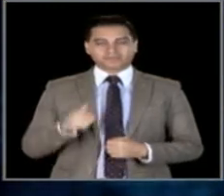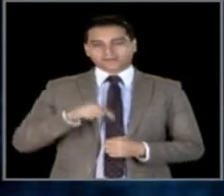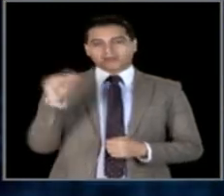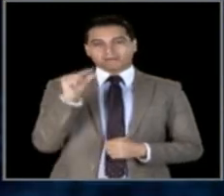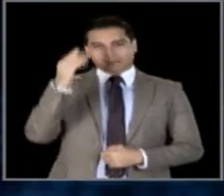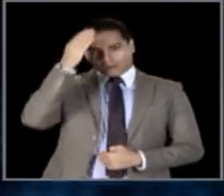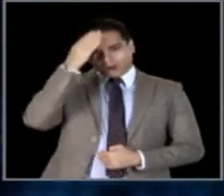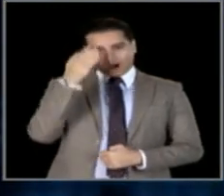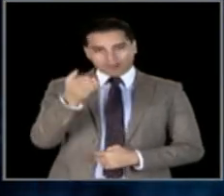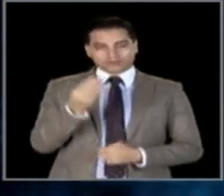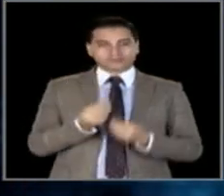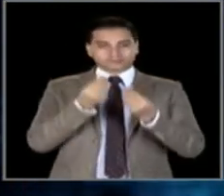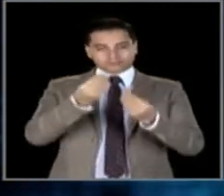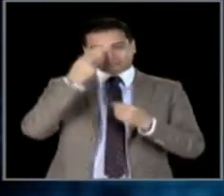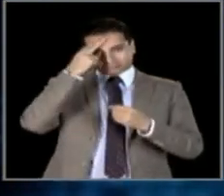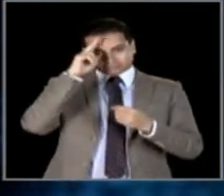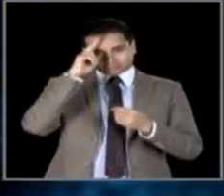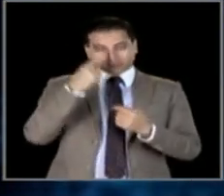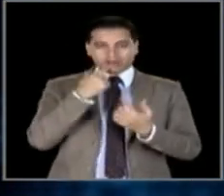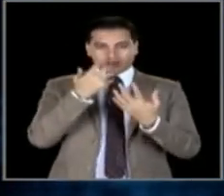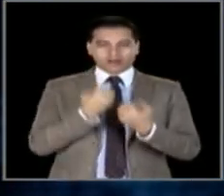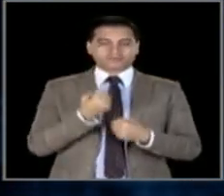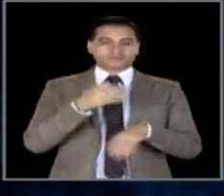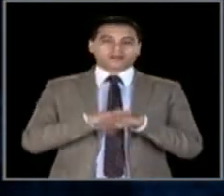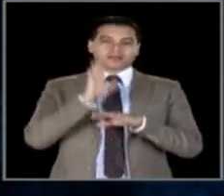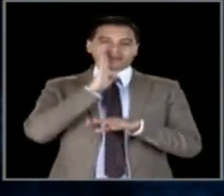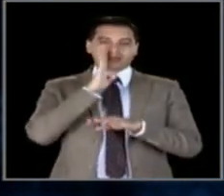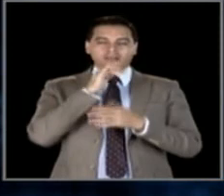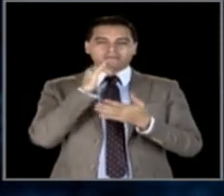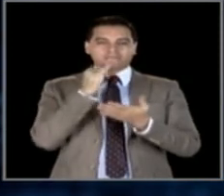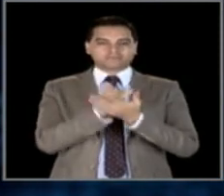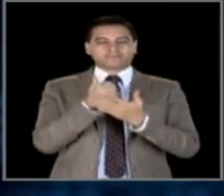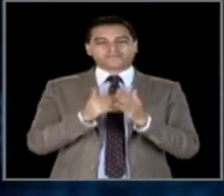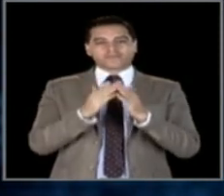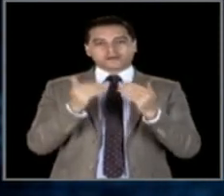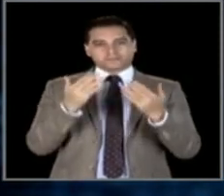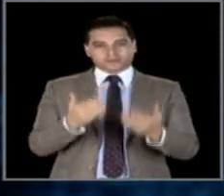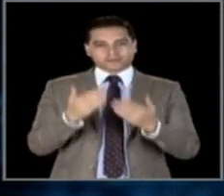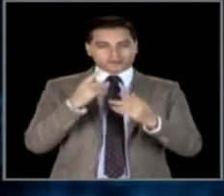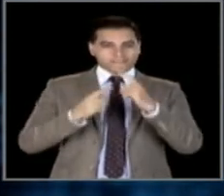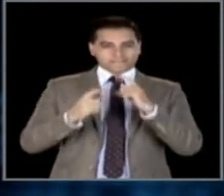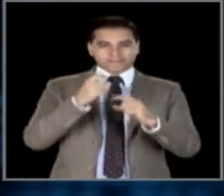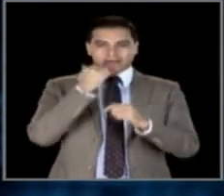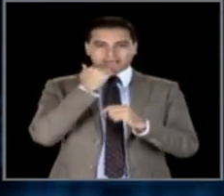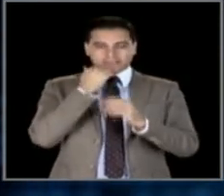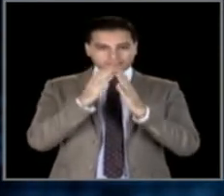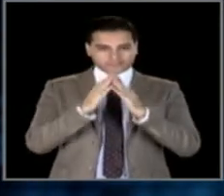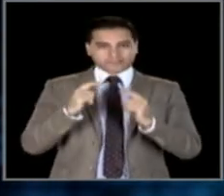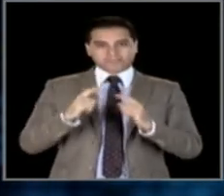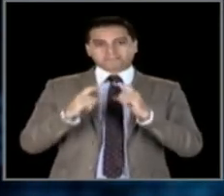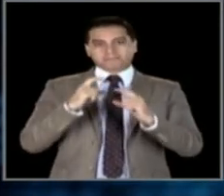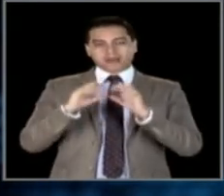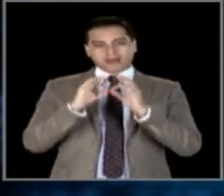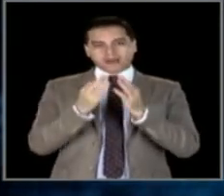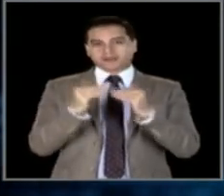برنامج العباقرة يقدم اليكم برعاية من يهتم بالتعليم في مصر، البنك الاهلي المصري، بنك اهل